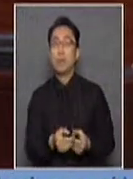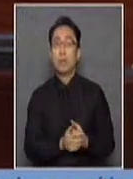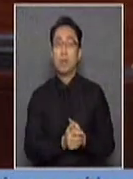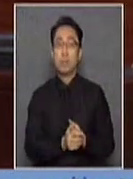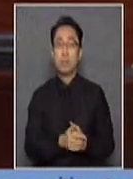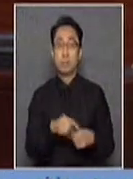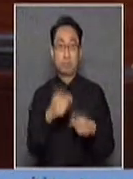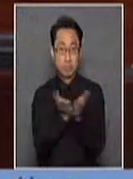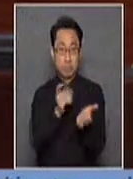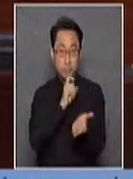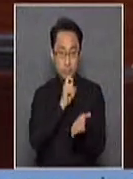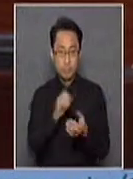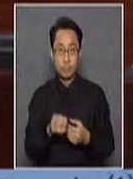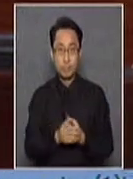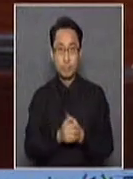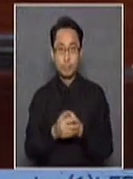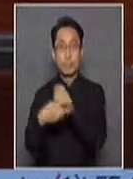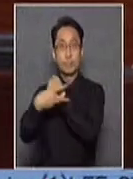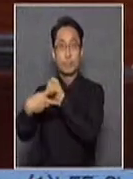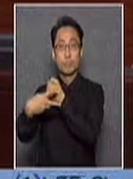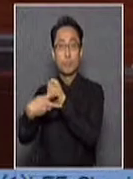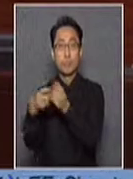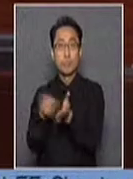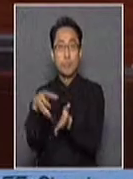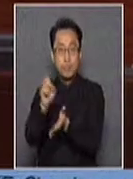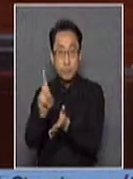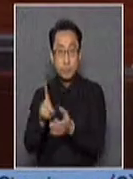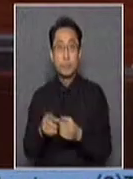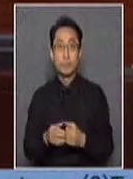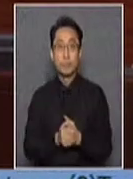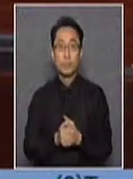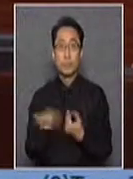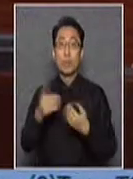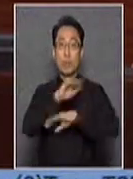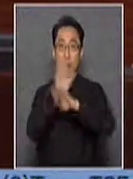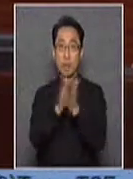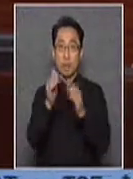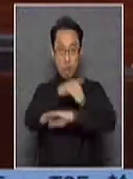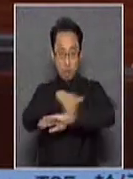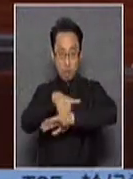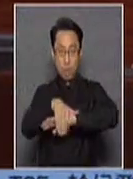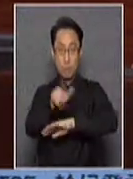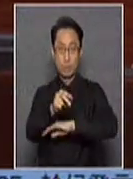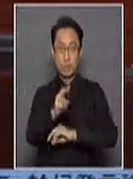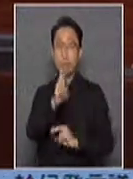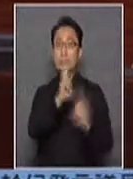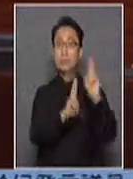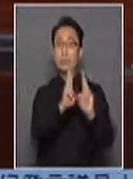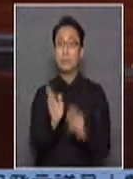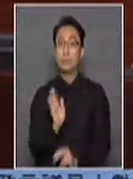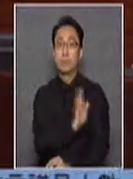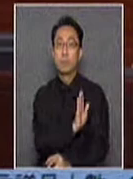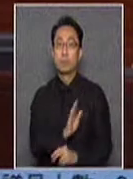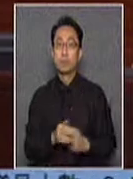題。第二個缺陷就係呢個嘅整個策劃係偏重市區。對新界，特別對新